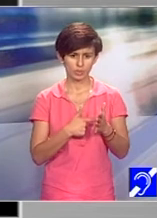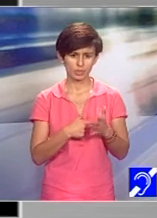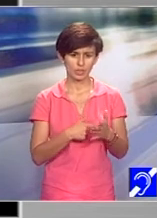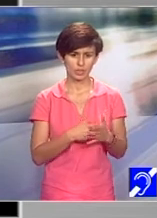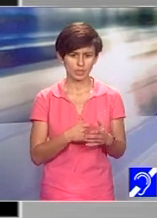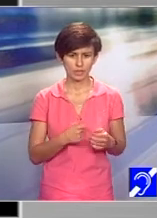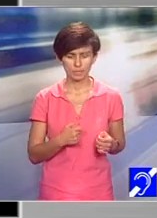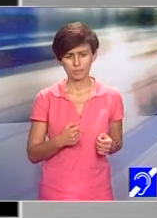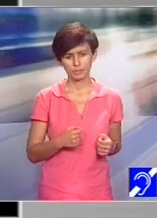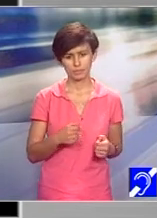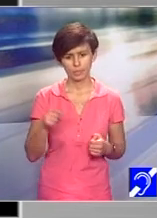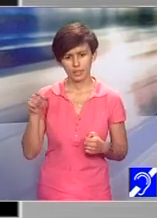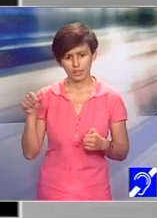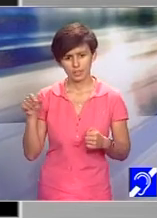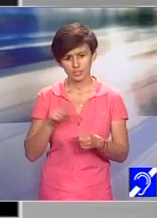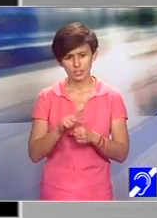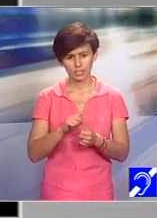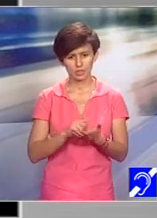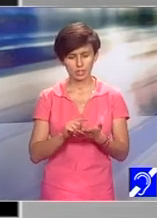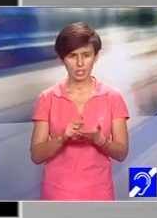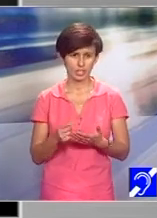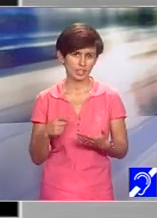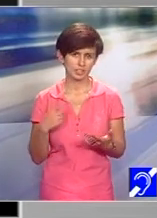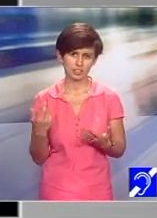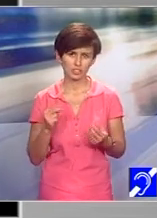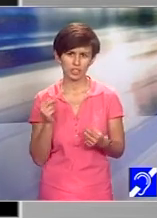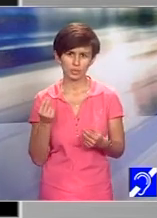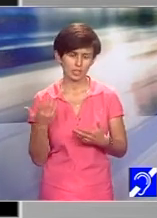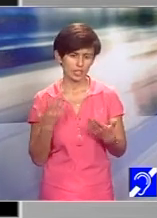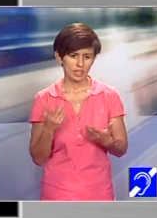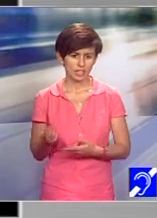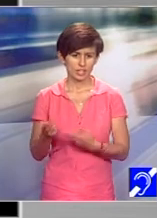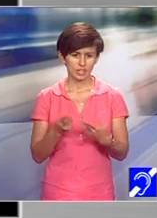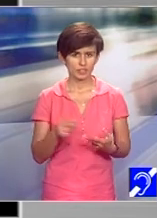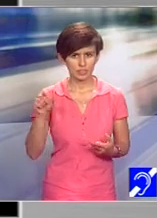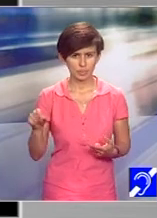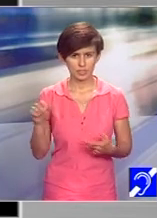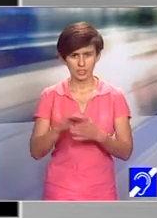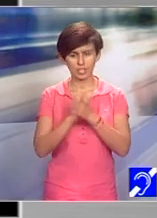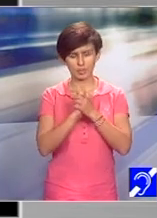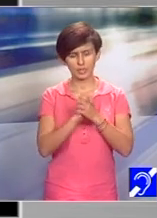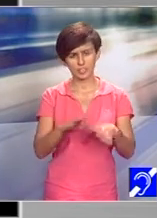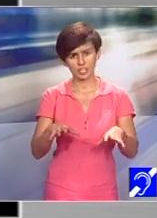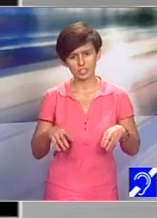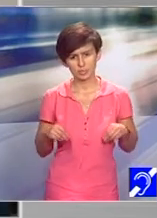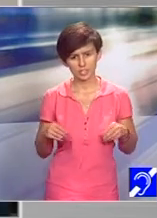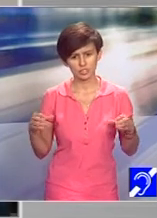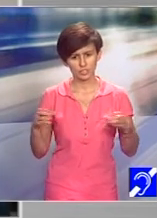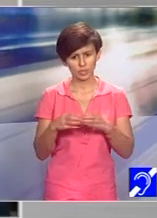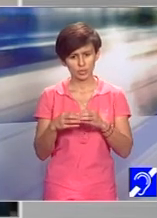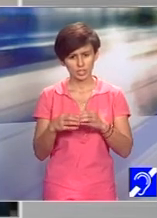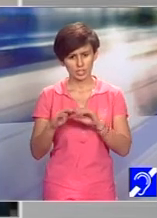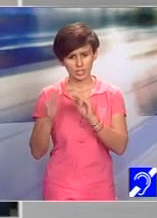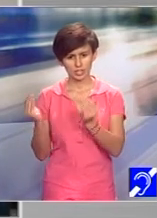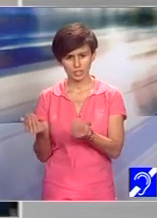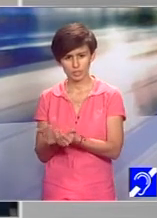compozitor contemporan galez, lucrarea are acorduri unice care invită auditoriul la pace, compasiune, acceptare și unitate globală. The